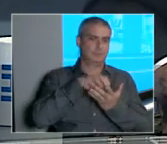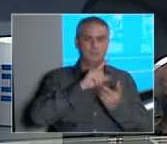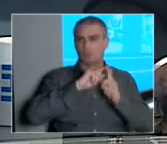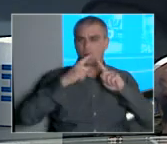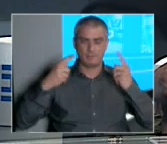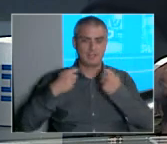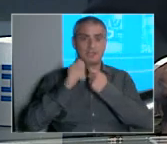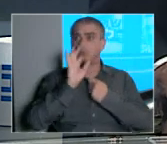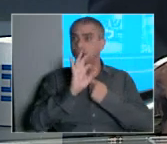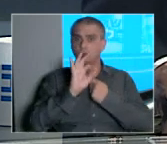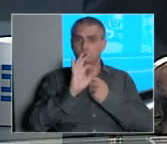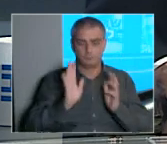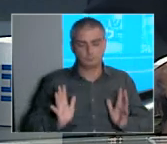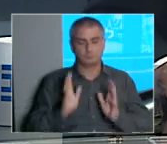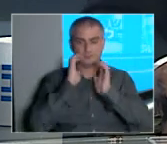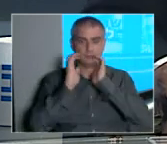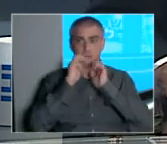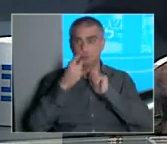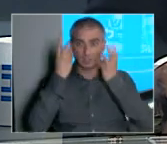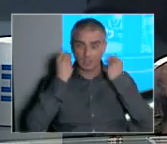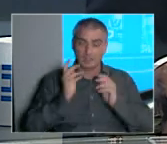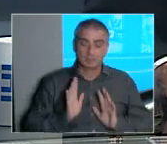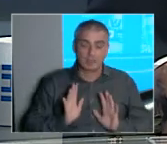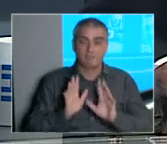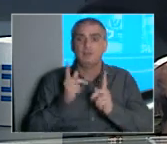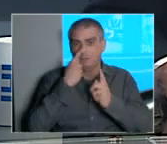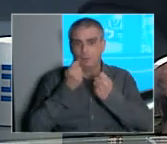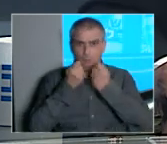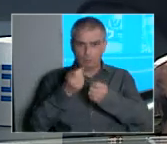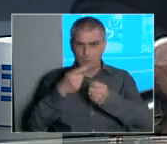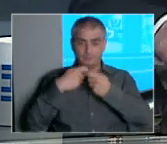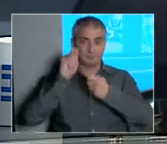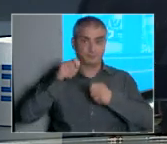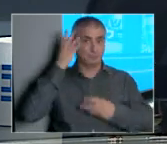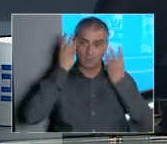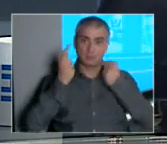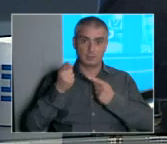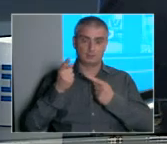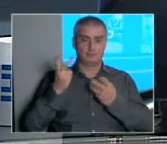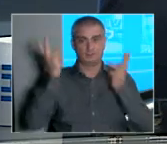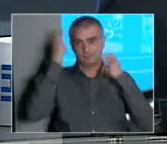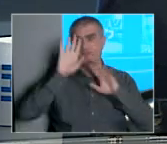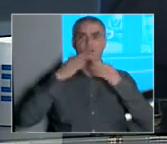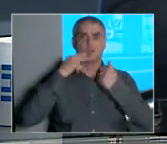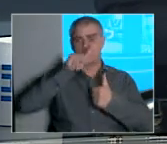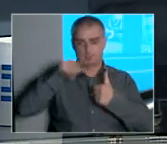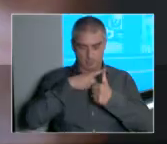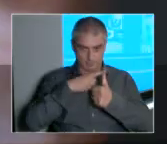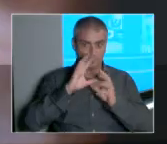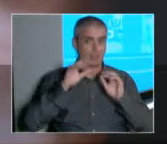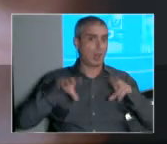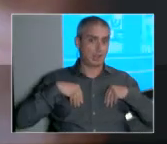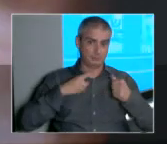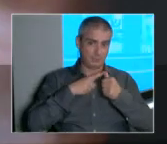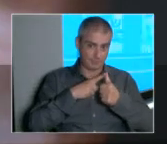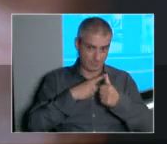מיני ארגולים שלהם, דחפו את התקשורת החרדית שדחפה והכריחה את הח"כים החרדים. מתווה הכותל שתורפד ובהתחלה בהסכמה,